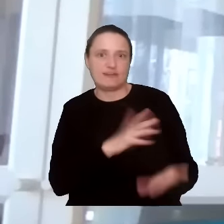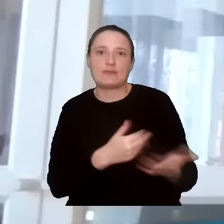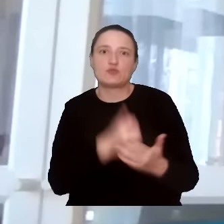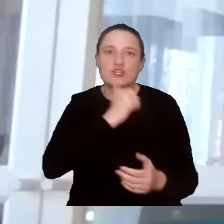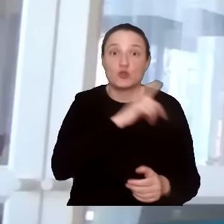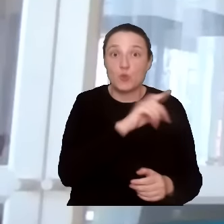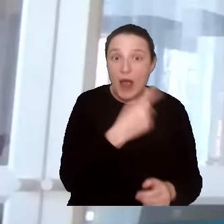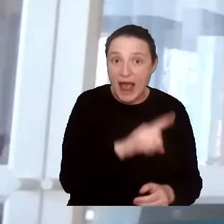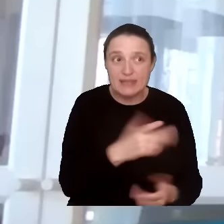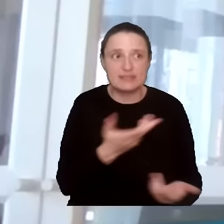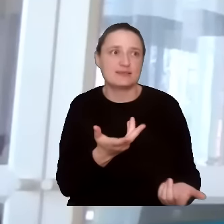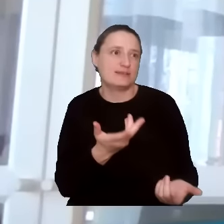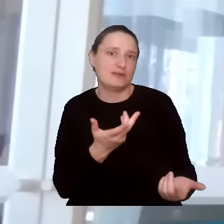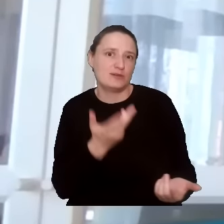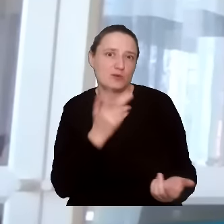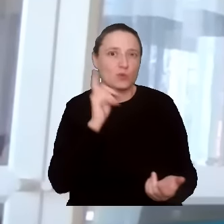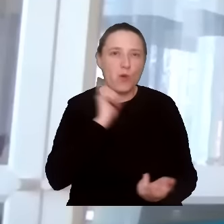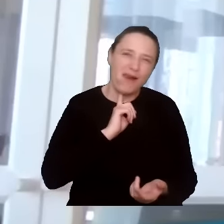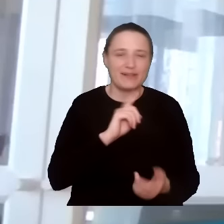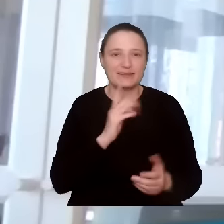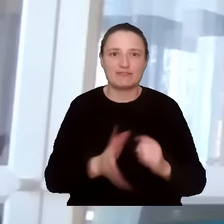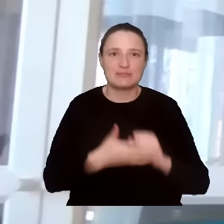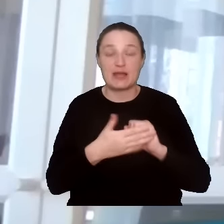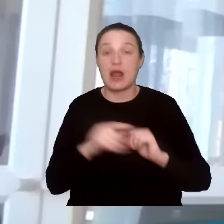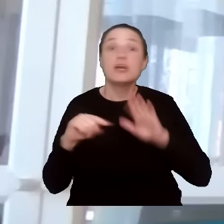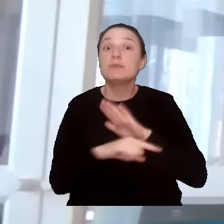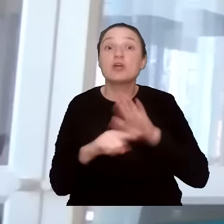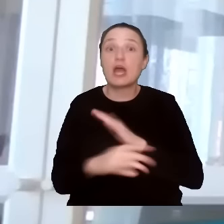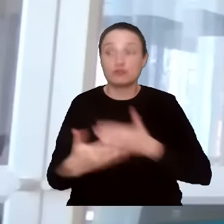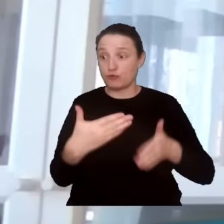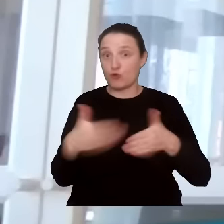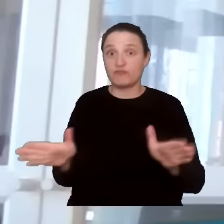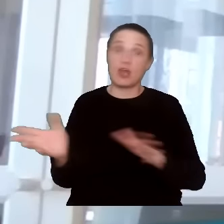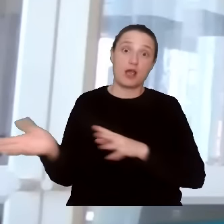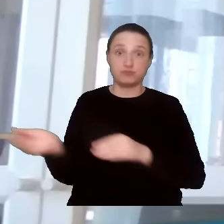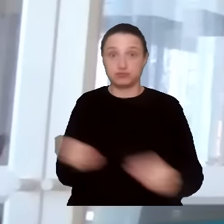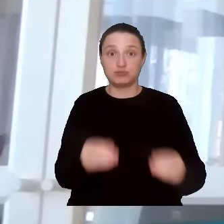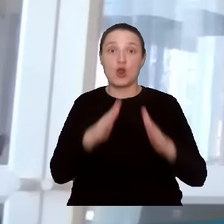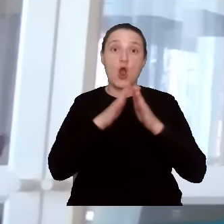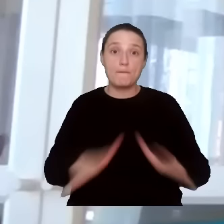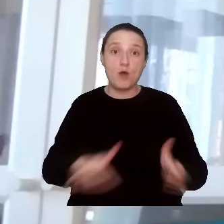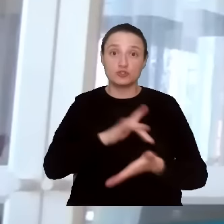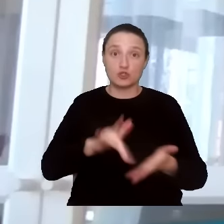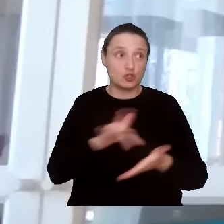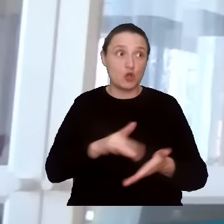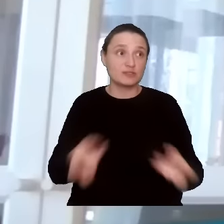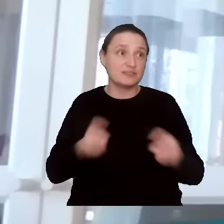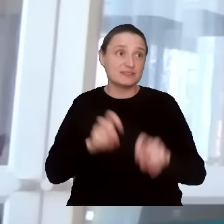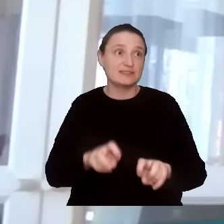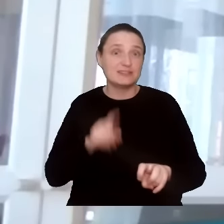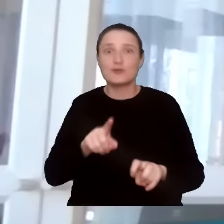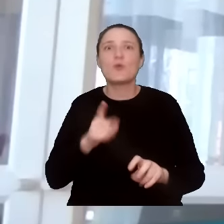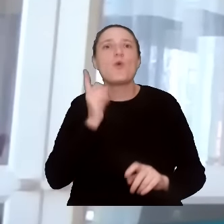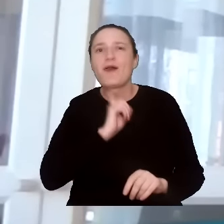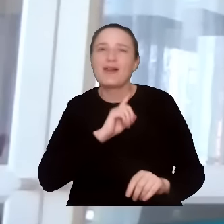Ład, jak wpuszczenie masowe imigrantów, robienie tutaj obozów dla imigrantów. To wszystko będzie się